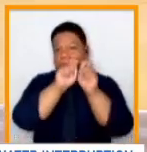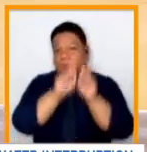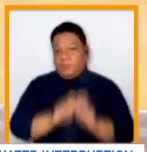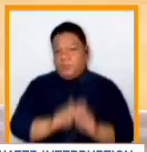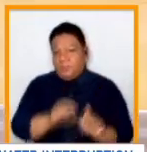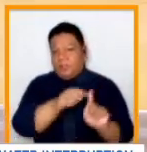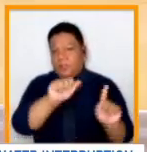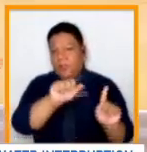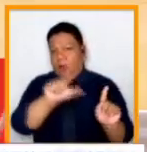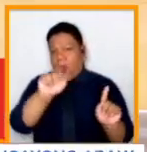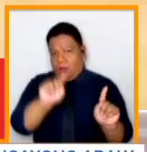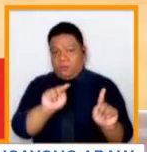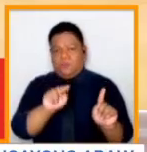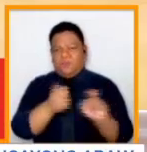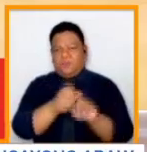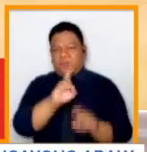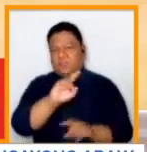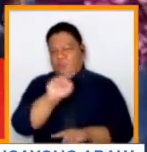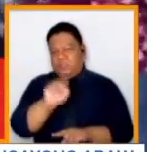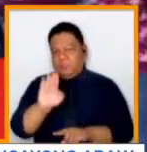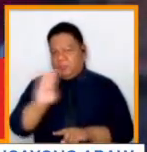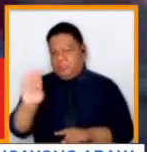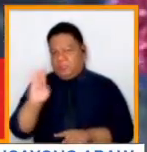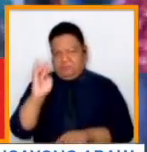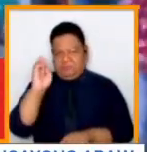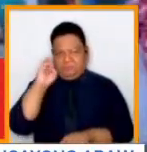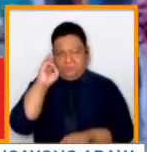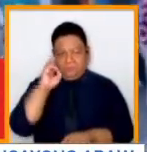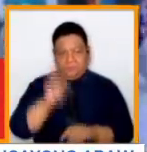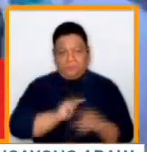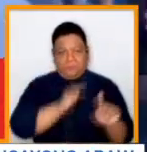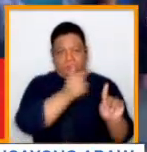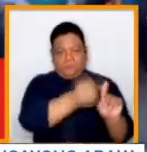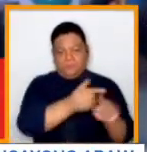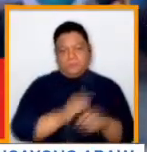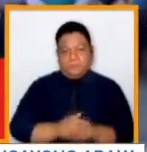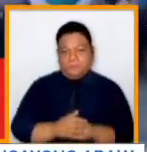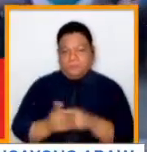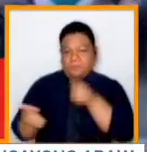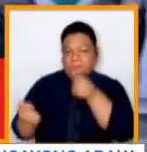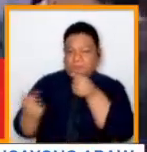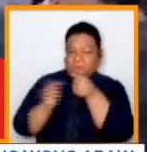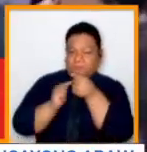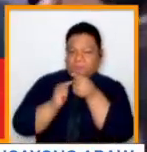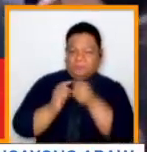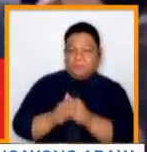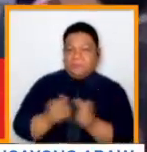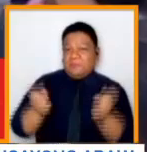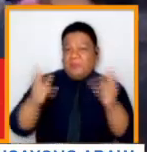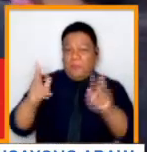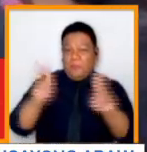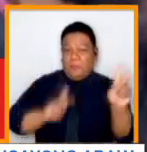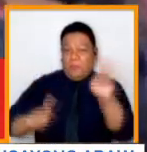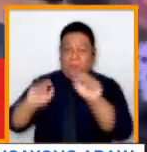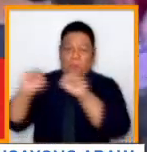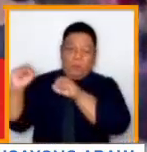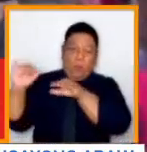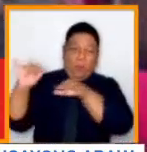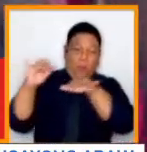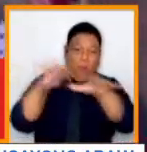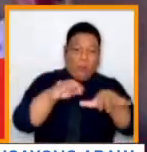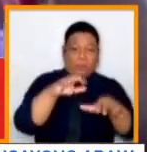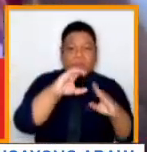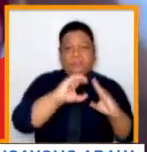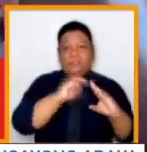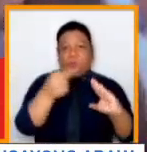Alan! Igan, daan-daang residente ng Quezon City ang dumagsa sa City Hall para humabol sa